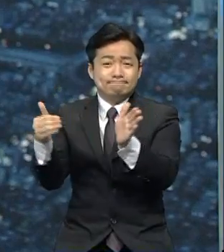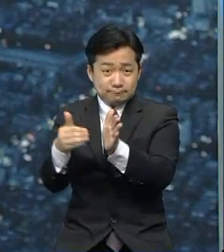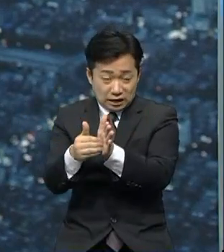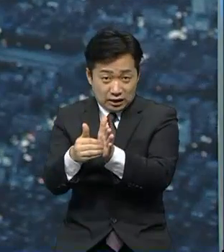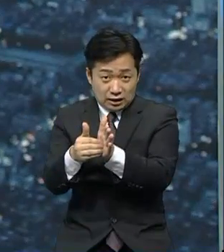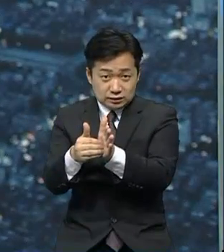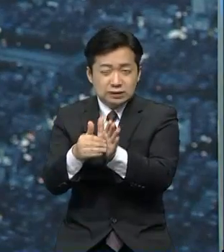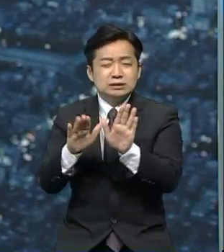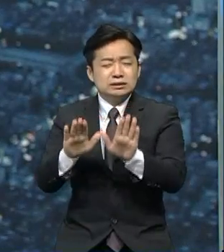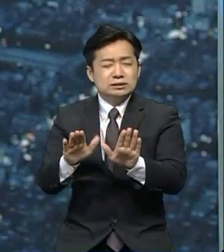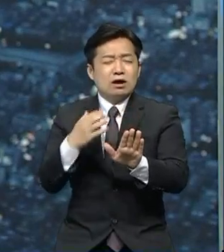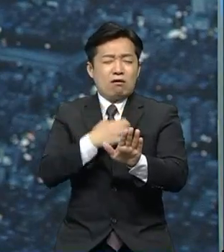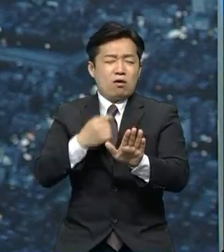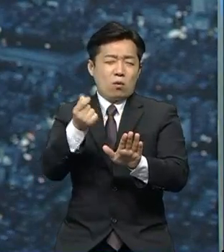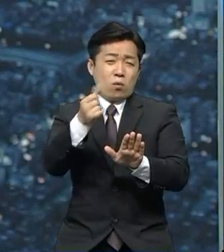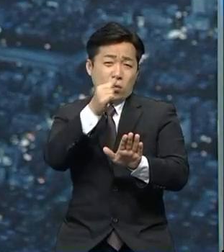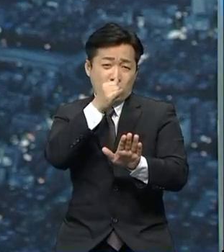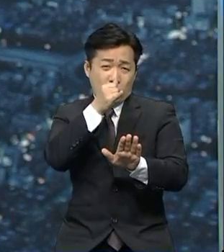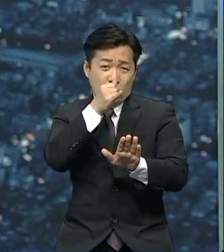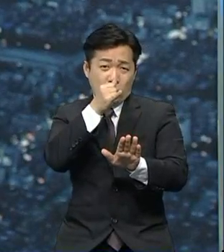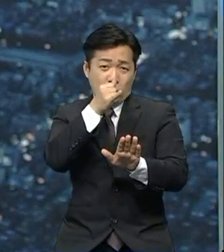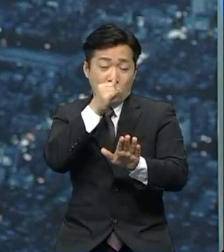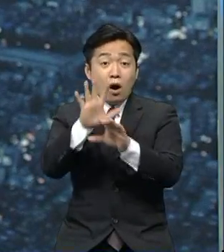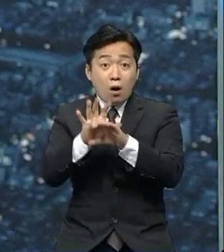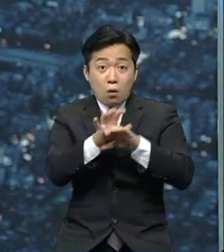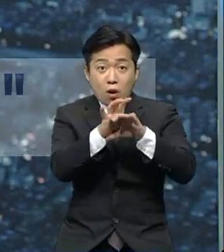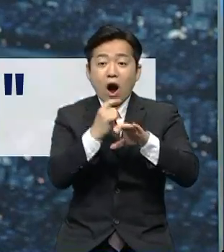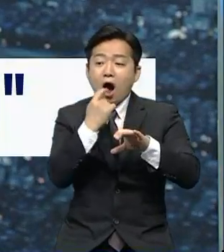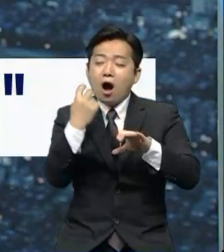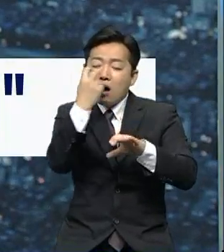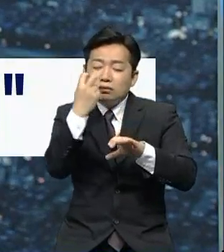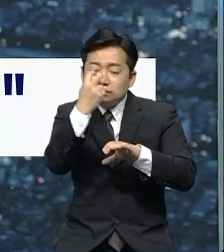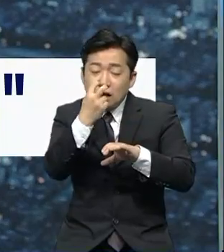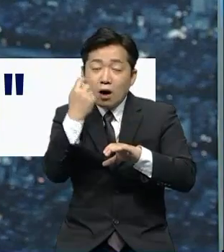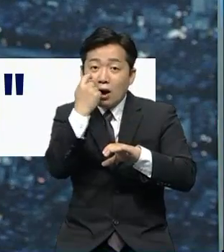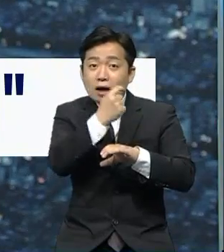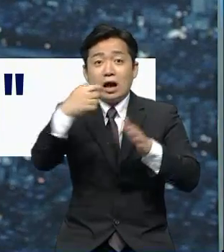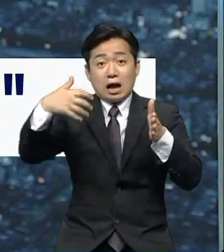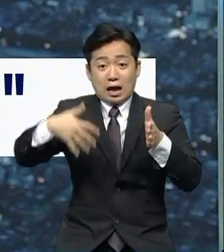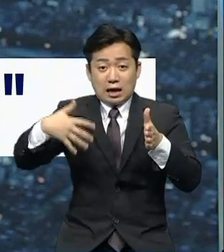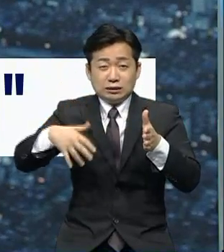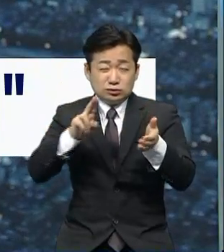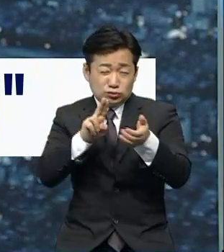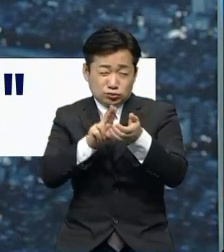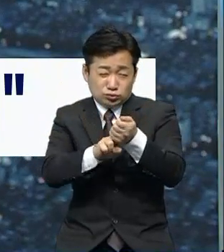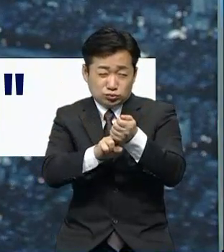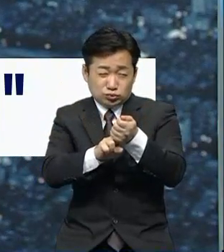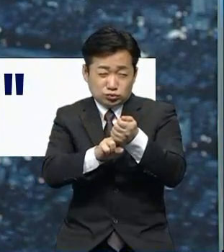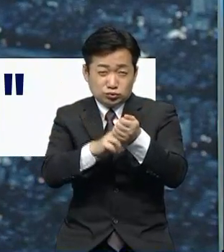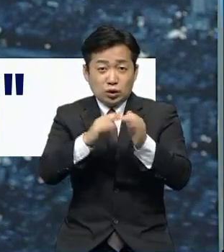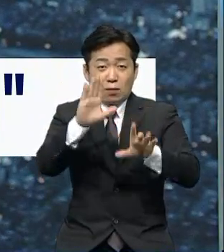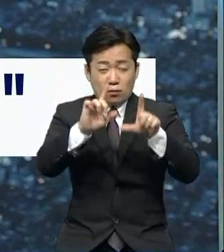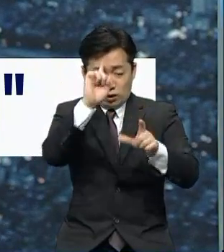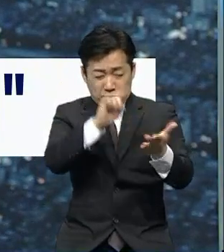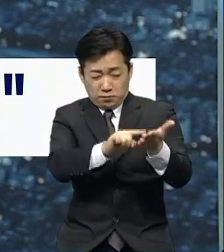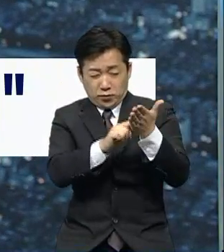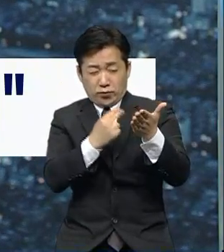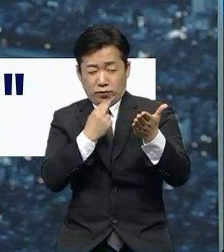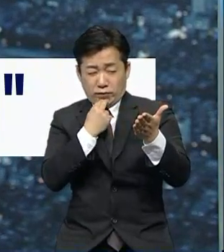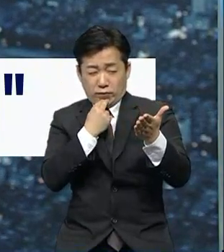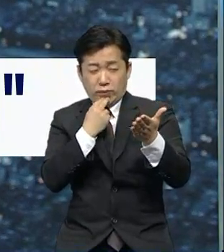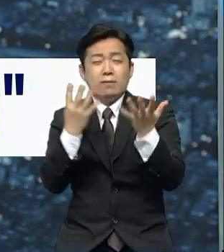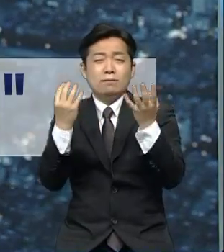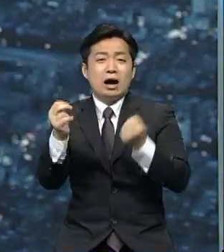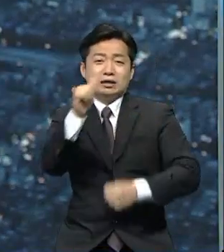그래도 우려되는 부분 있습니다. 코로나 검사로 확인하지 못한 숨은 감염자가 있을 수 있다는 게 전문가의